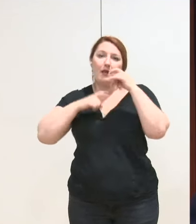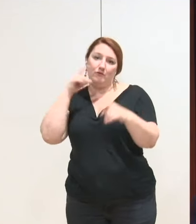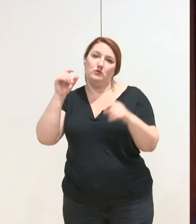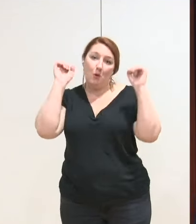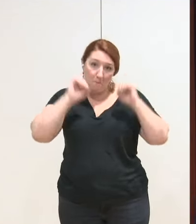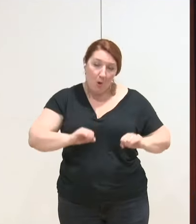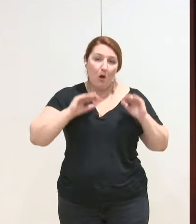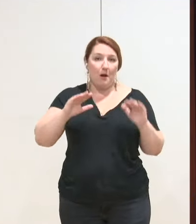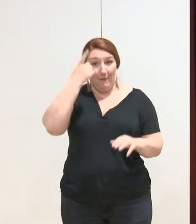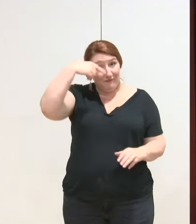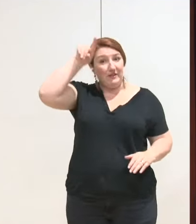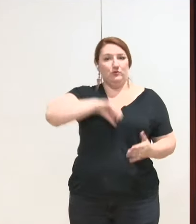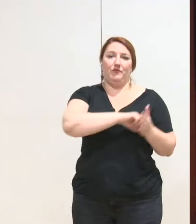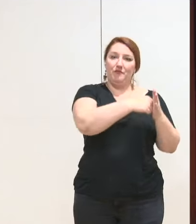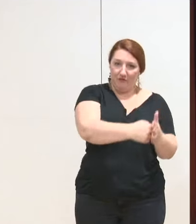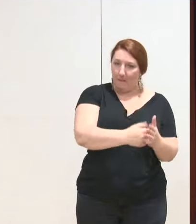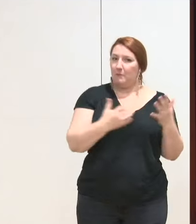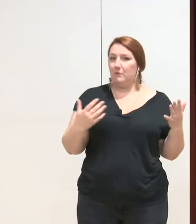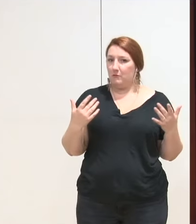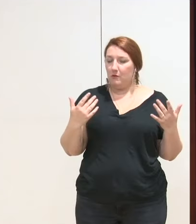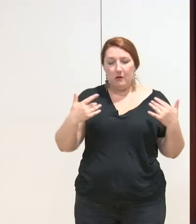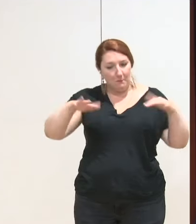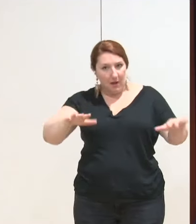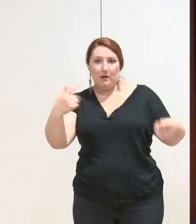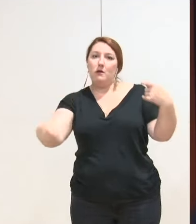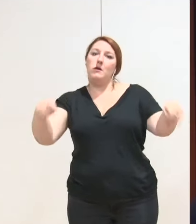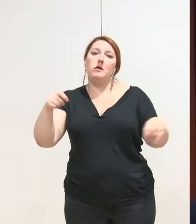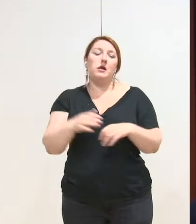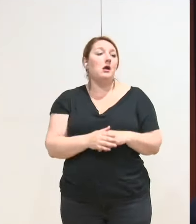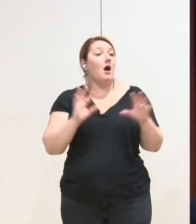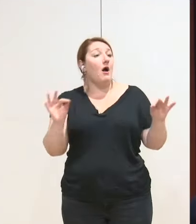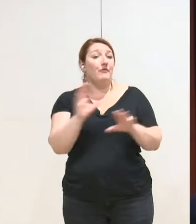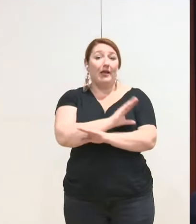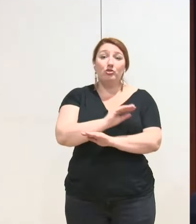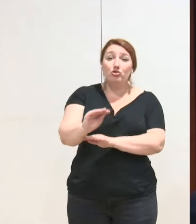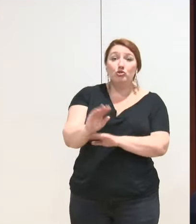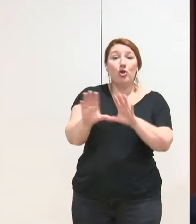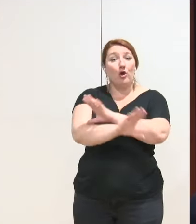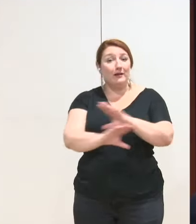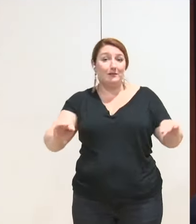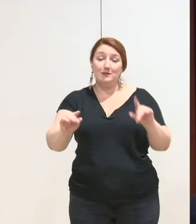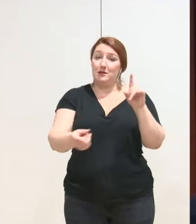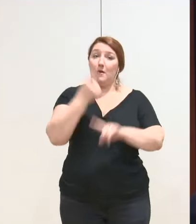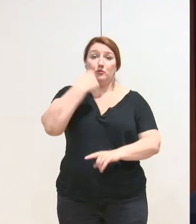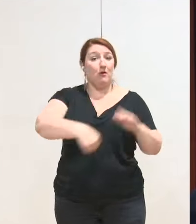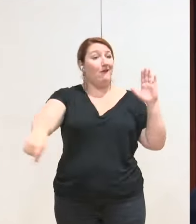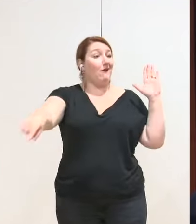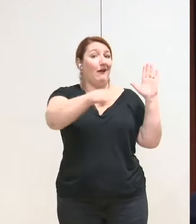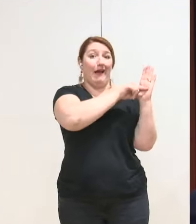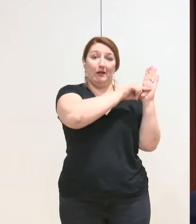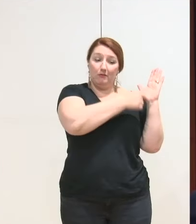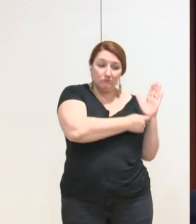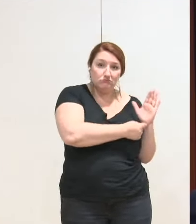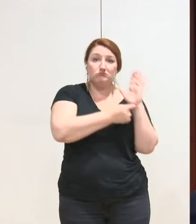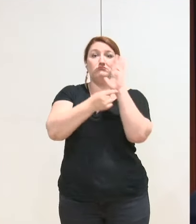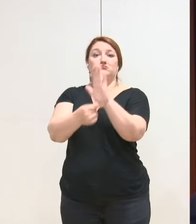ça peut être comme vous l'avez dit d'ailleurs en matière de tranquillité et de sécurité le fait de dire clairement quelles sont les règles que nous ne voulons